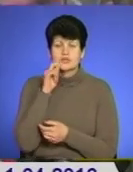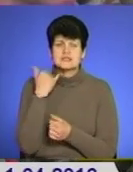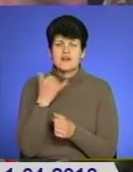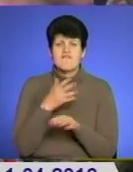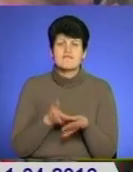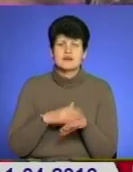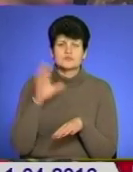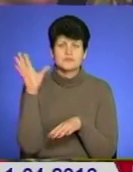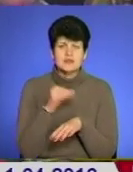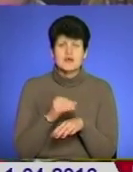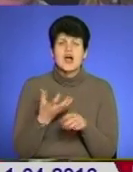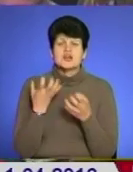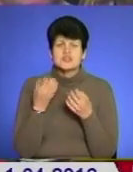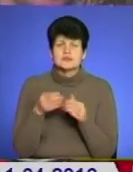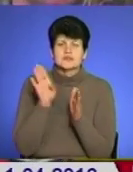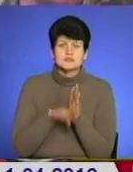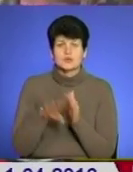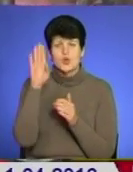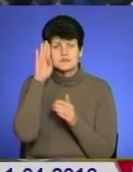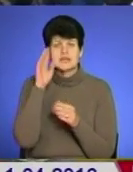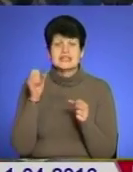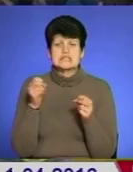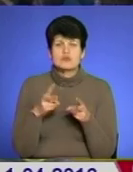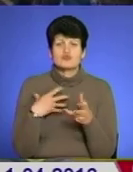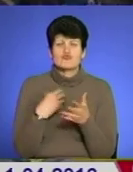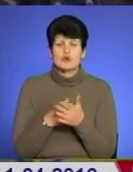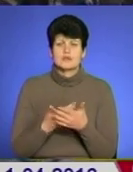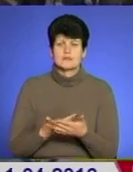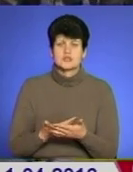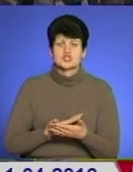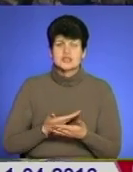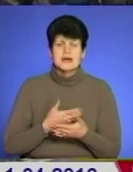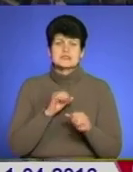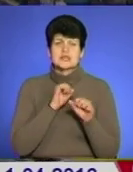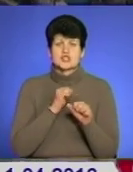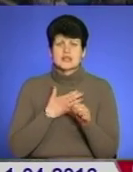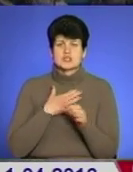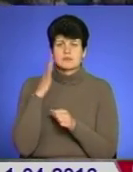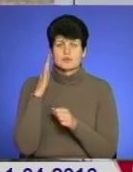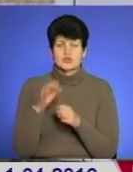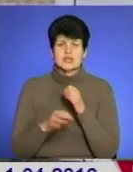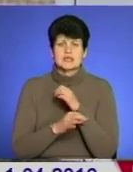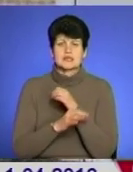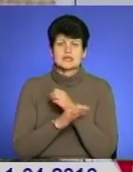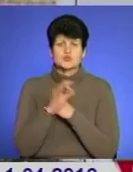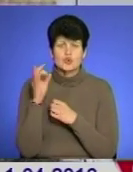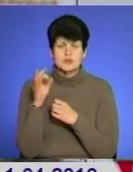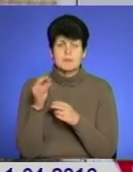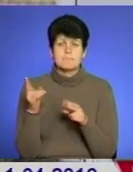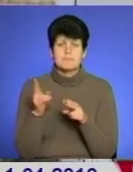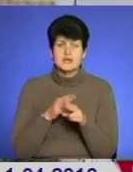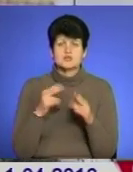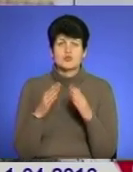нас, та ще важче хлопцям, які ризикують своїм життям, захищаючи наше майбутнє на Сході. Позбавлені домашнього затишку і допомоги